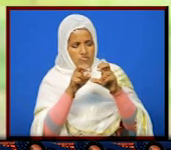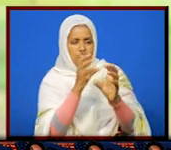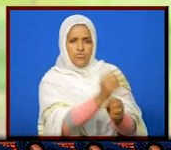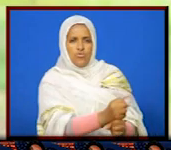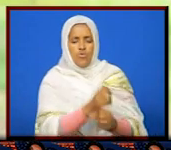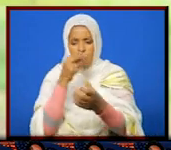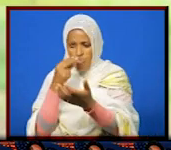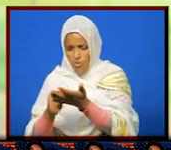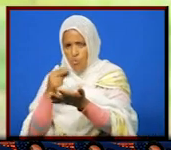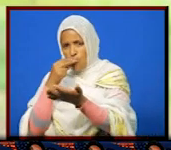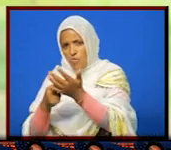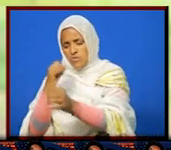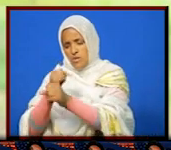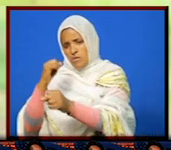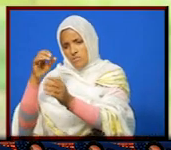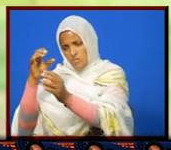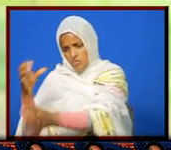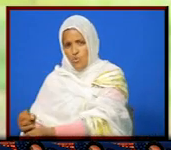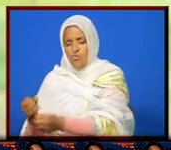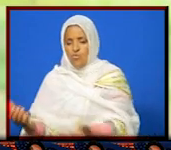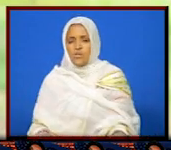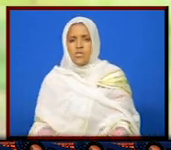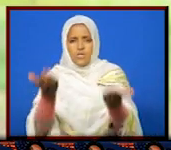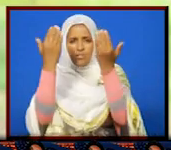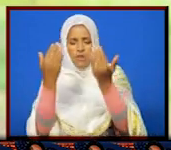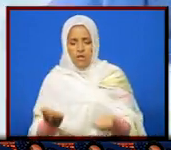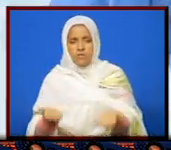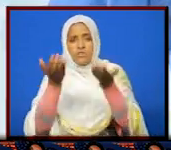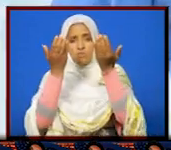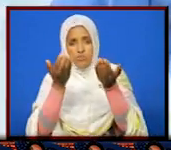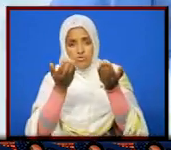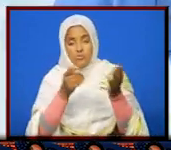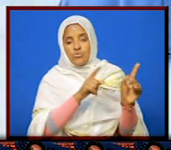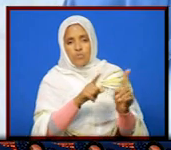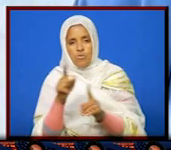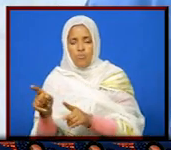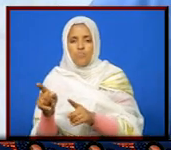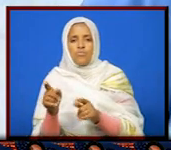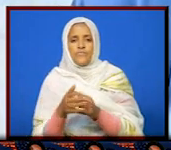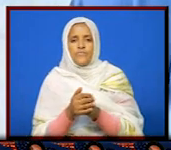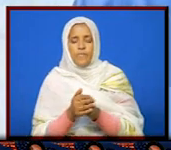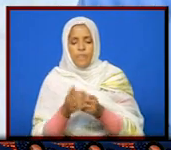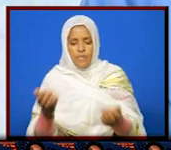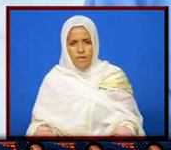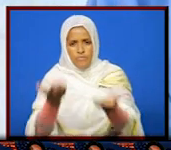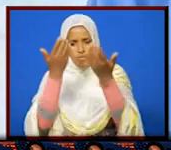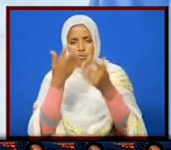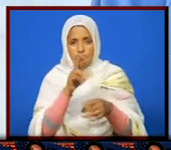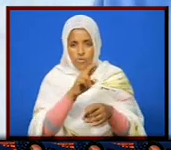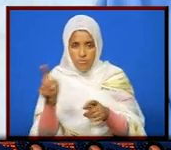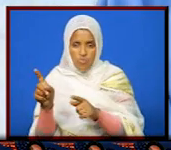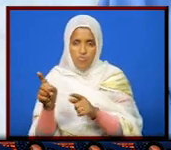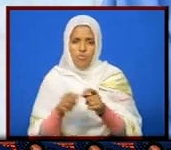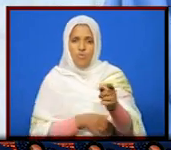ክፉነቱን ይዞ በጎም በጎነቱን ይዞ ይነሳል ነው የሚለው። ሲነሱ እንግዲህ